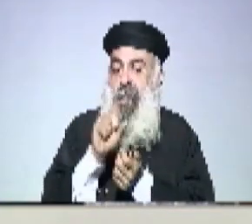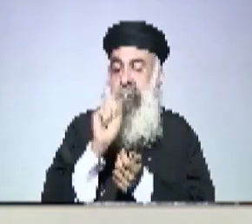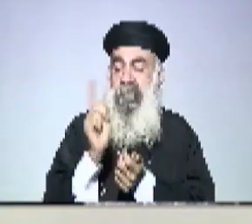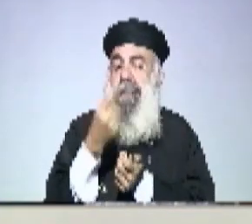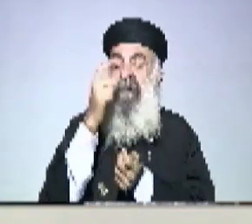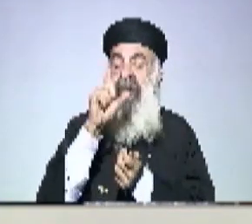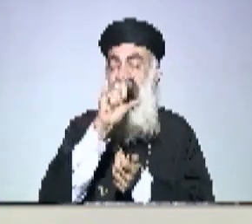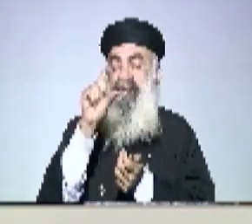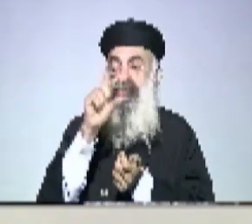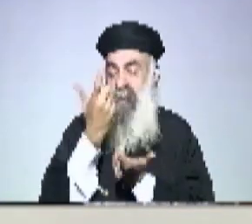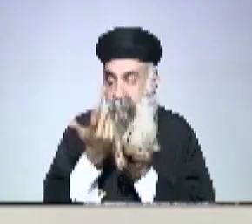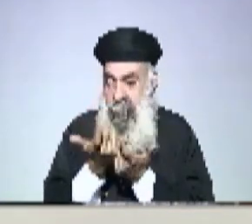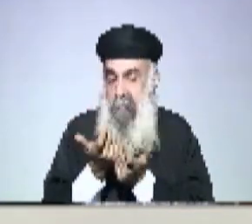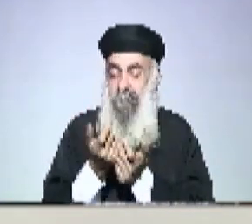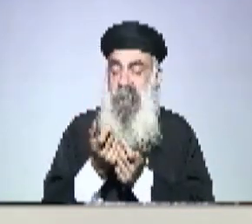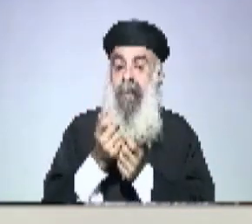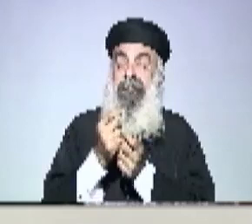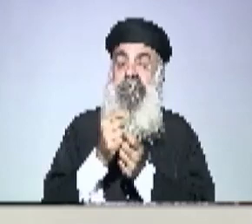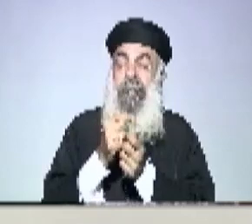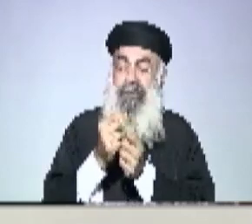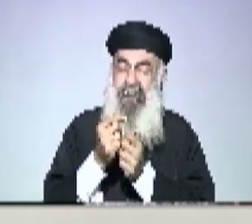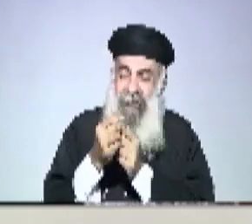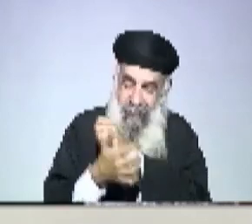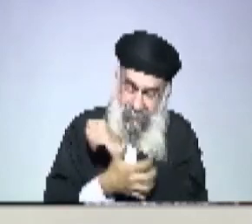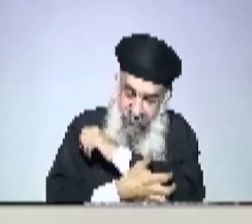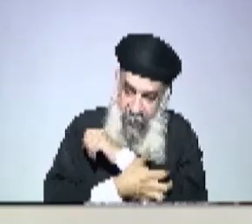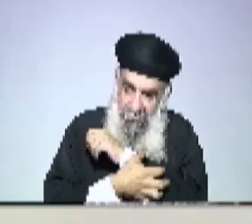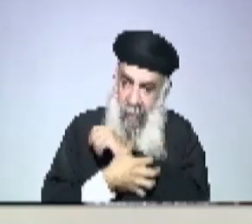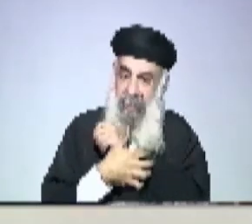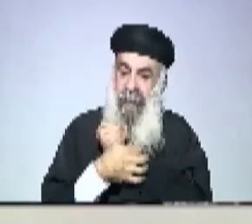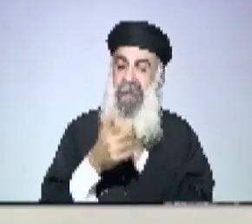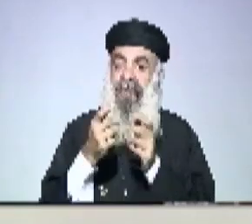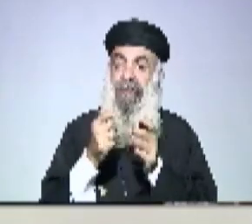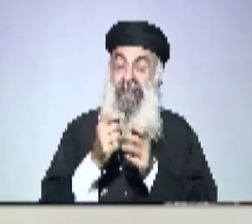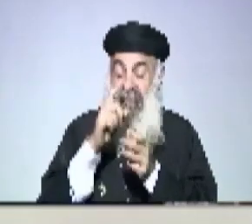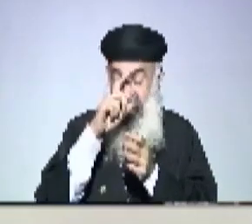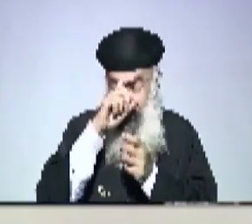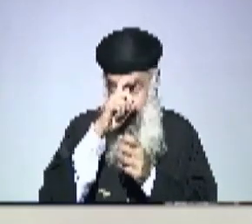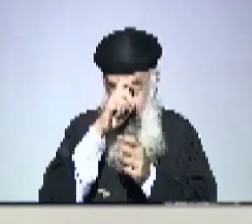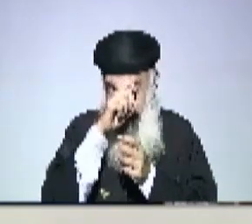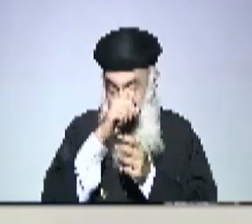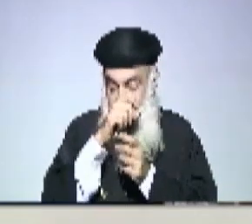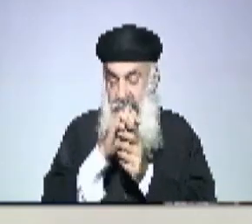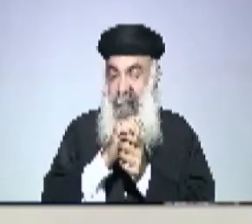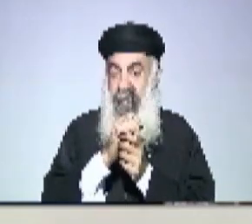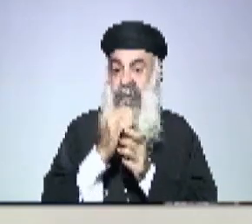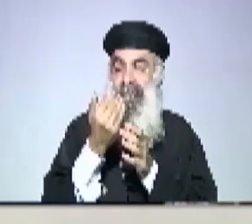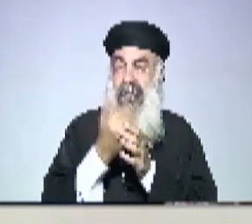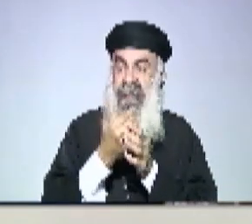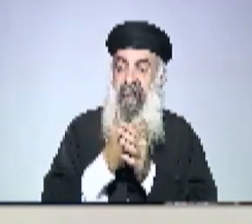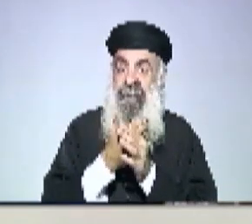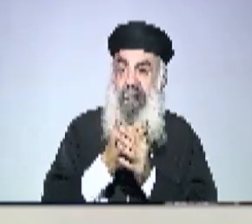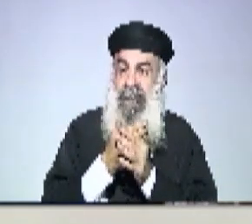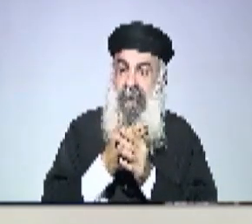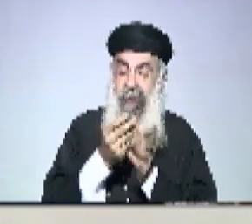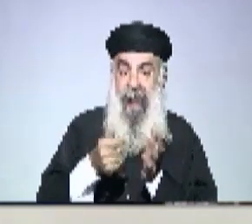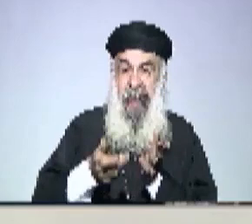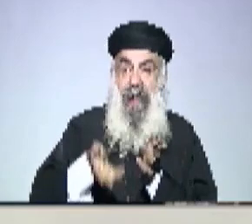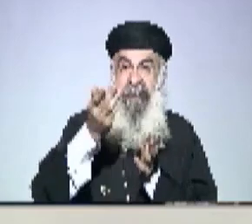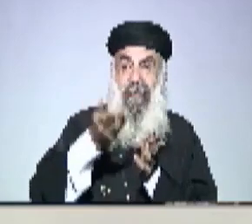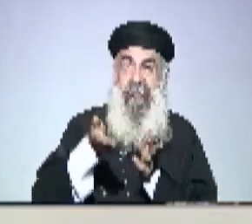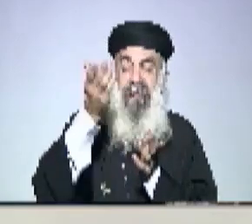الشهر فالبس طاء والغلابه يتاثرون جدا بغلو